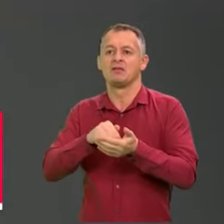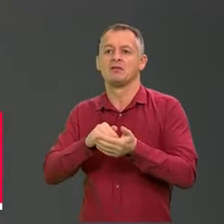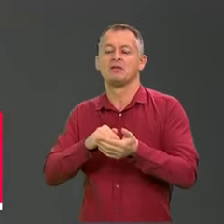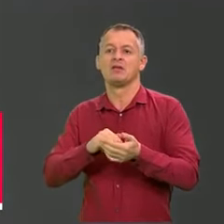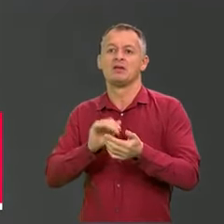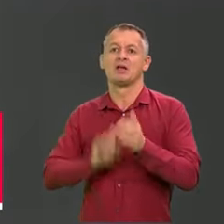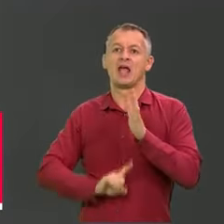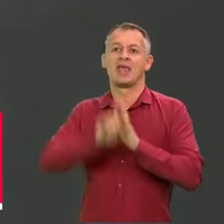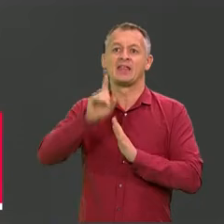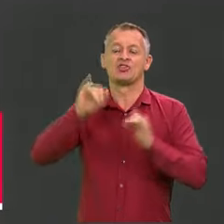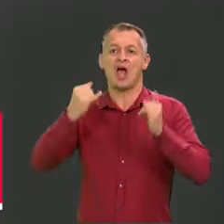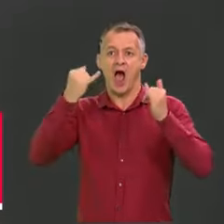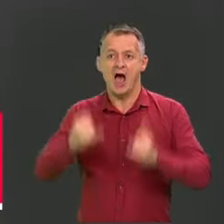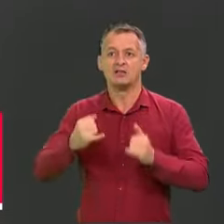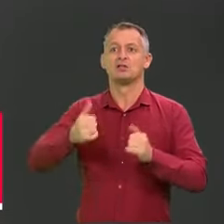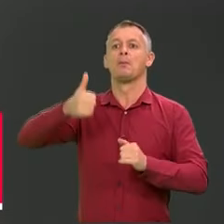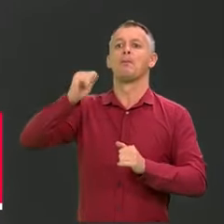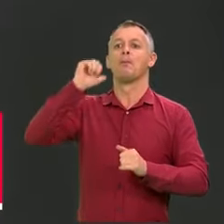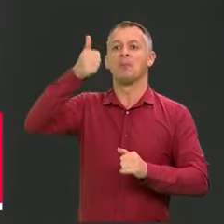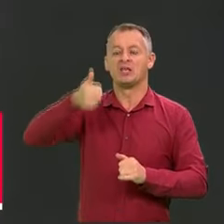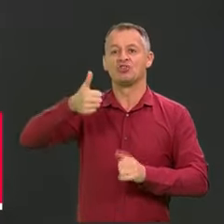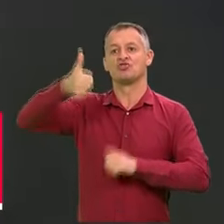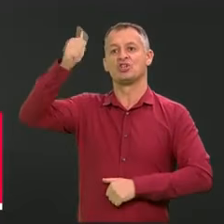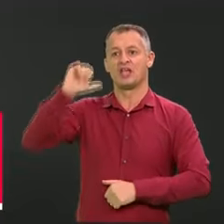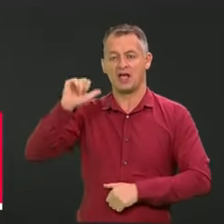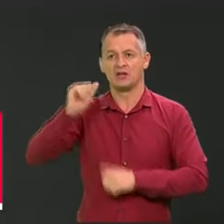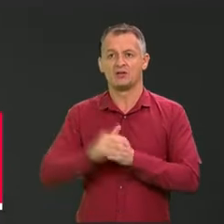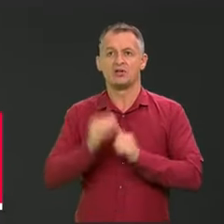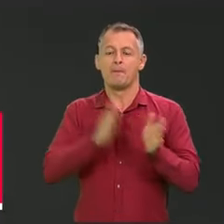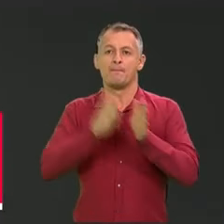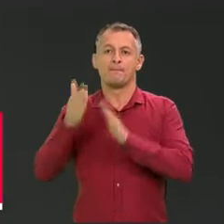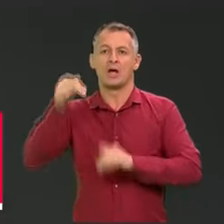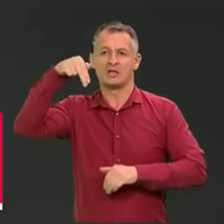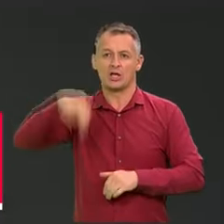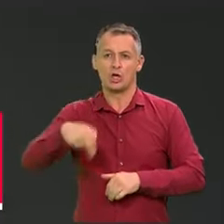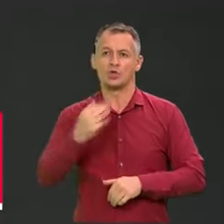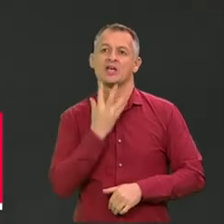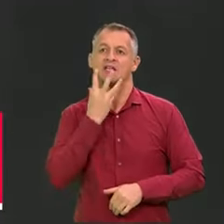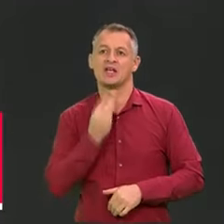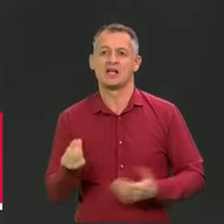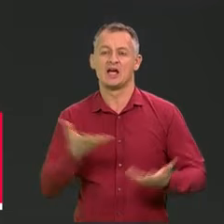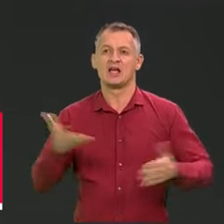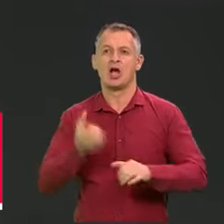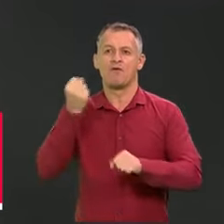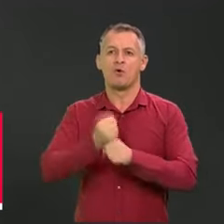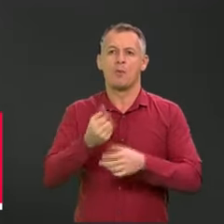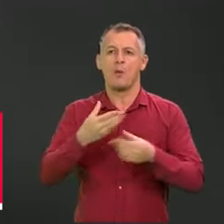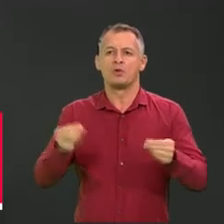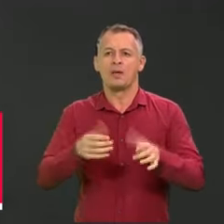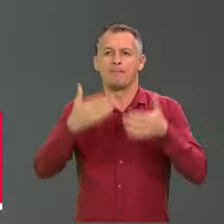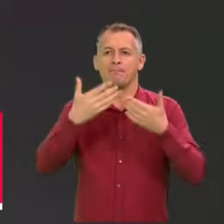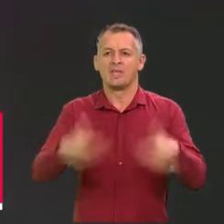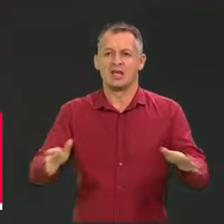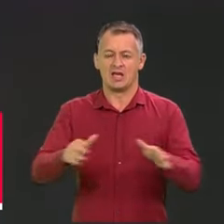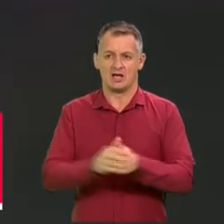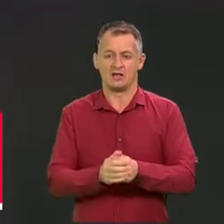Și astăzi și mâine și ieri și alaltele s-au tras în rachete în partea de nord al Israelului, care au făcut mai multe pagube, au făcut